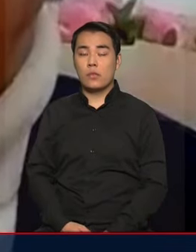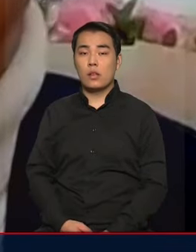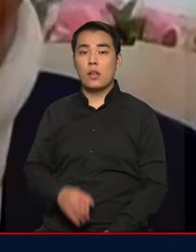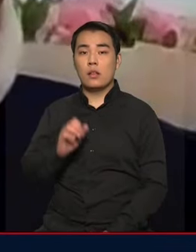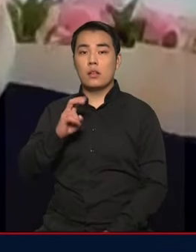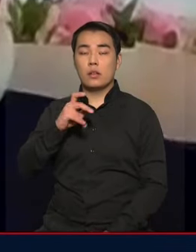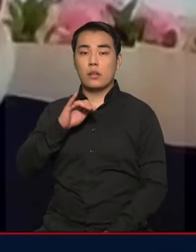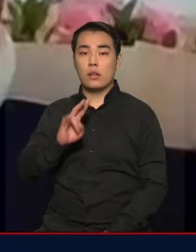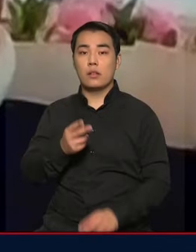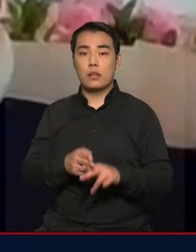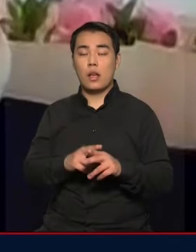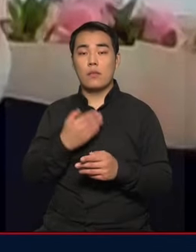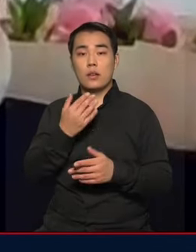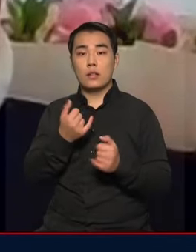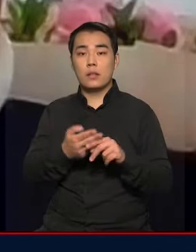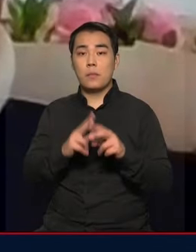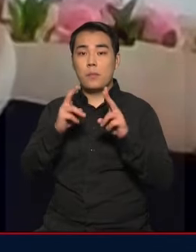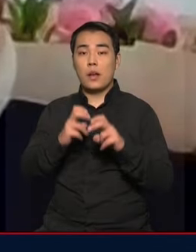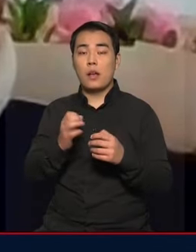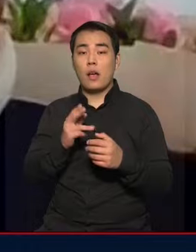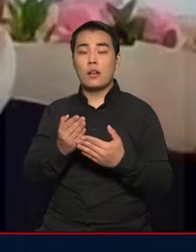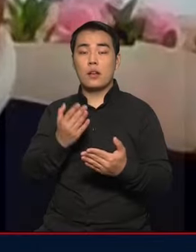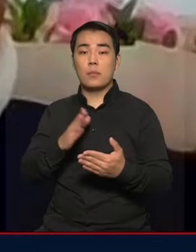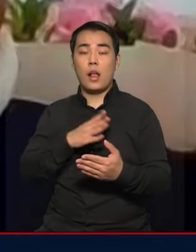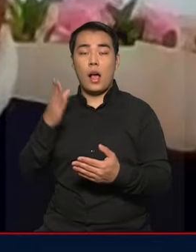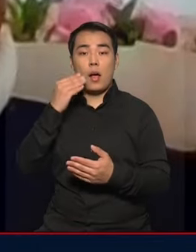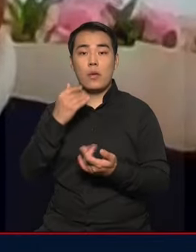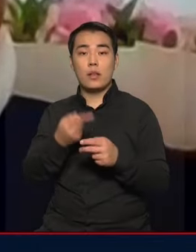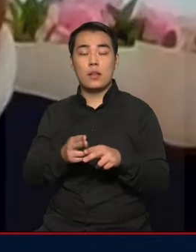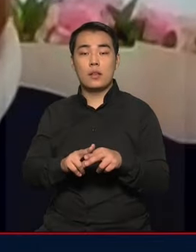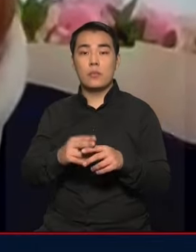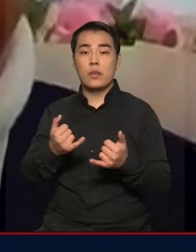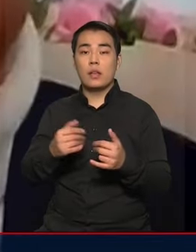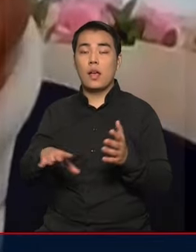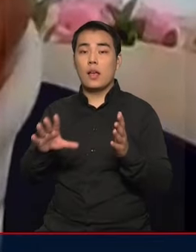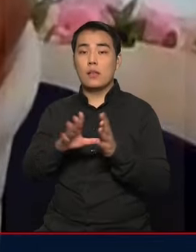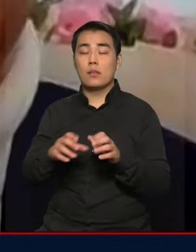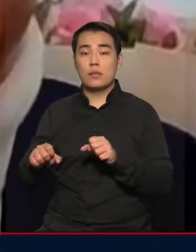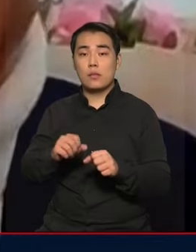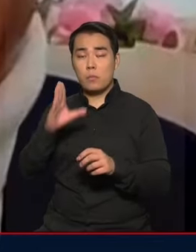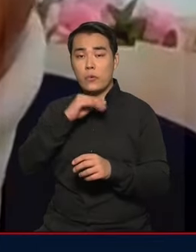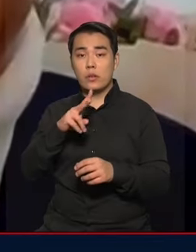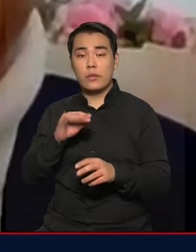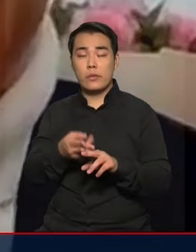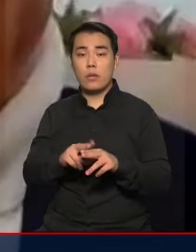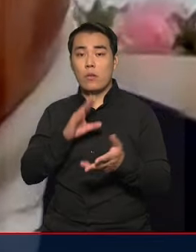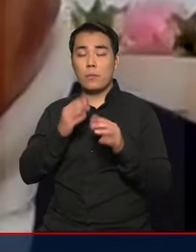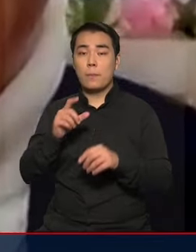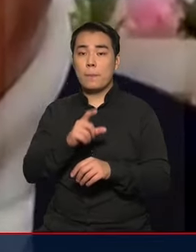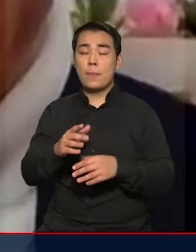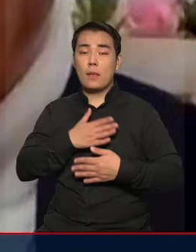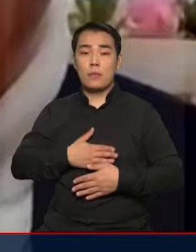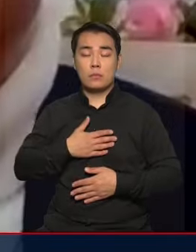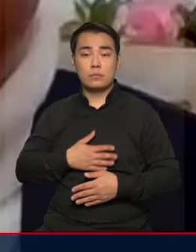Таңатхан Досқараұлы, сіздің зерттеулеріңіз бойынша Алматыда қуатты жер сілкінісі болу мүмкін бе? Халықтың даурығы орынды